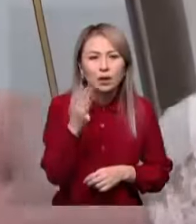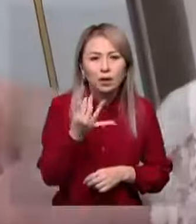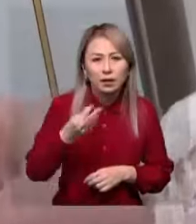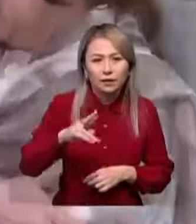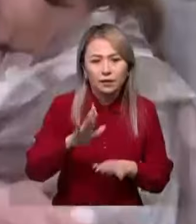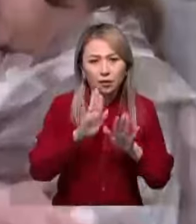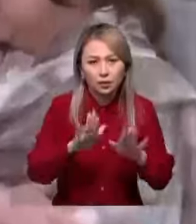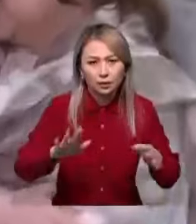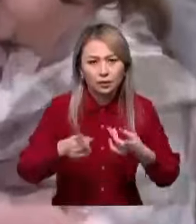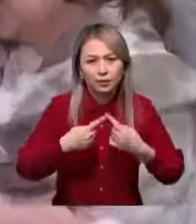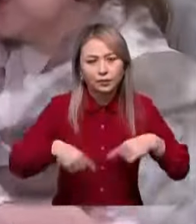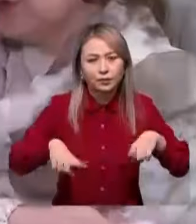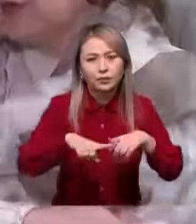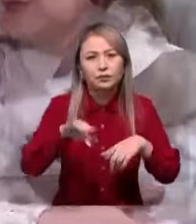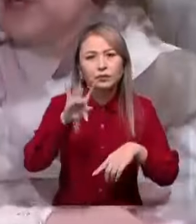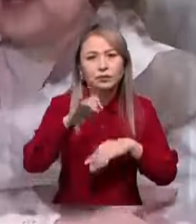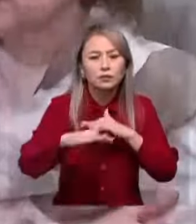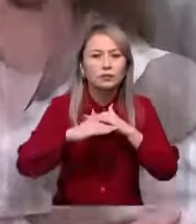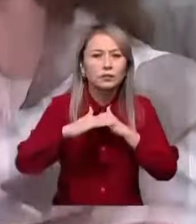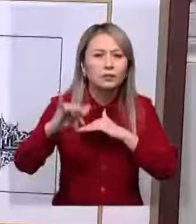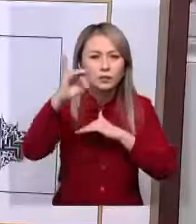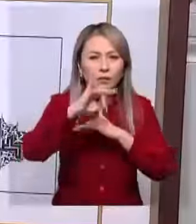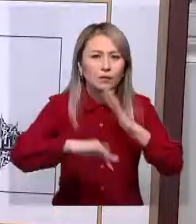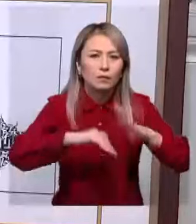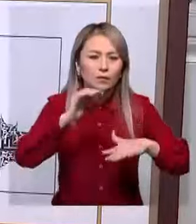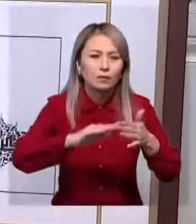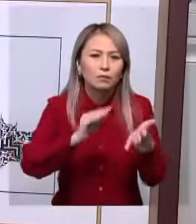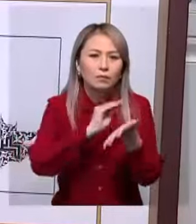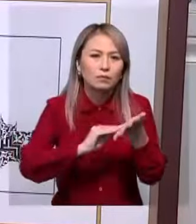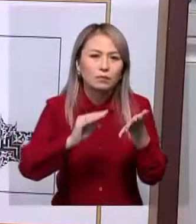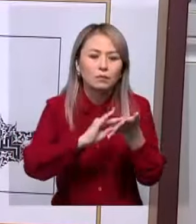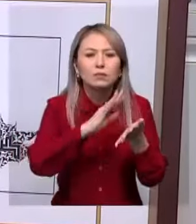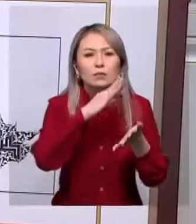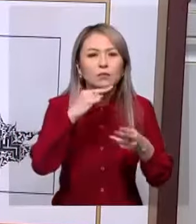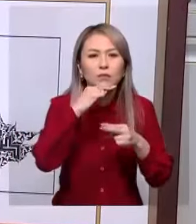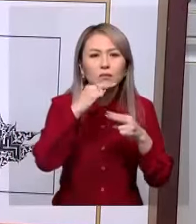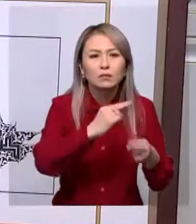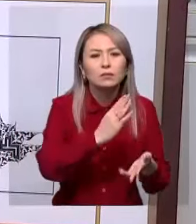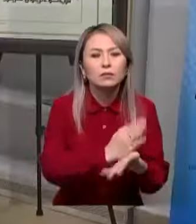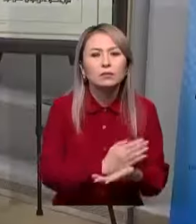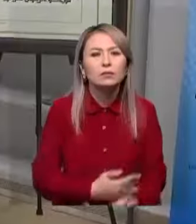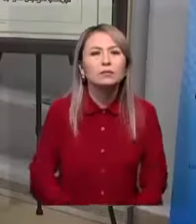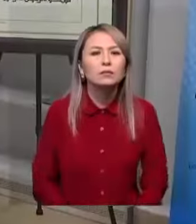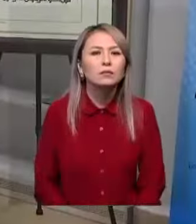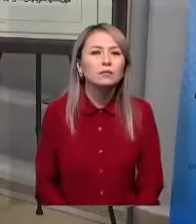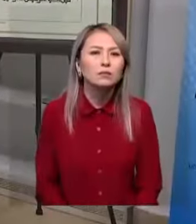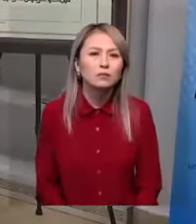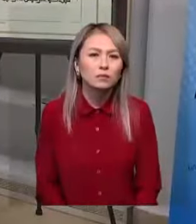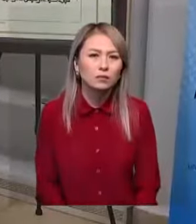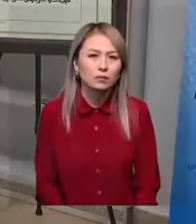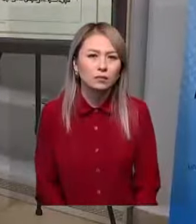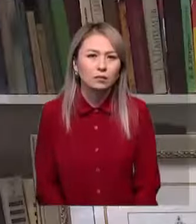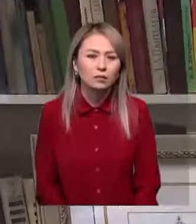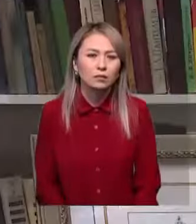аясында ислам каллиграфиясы көрмесі ұйымдастырылып, Иран елінің тарихи қол жазба мұралары көпшілік назарына ұсынылды.